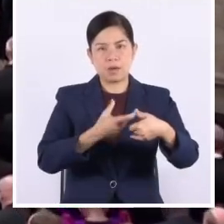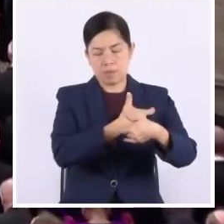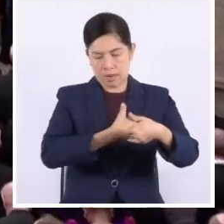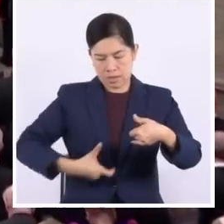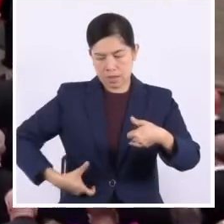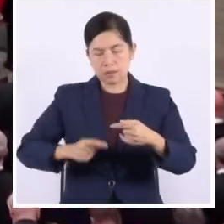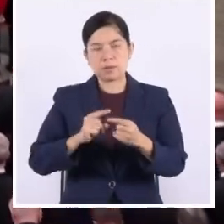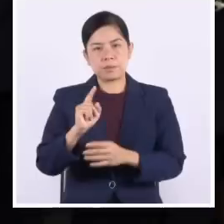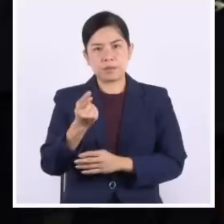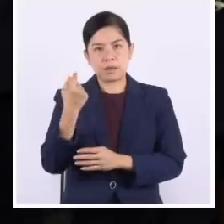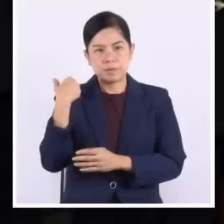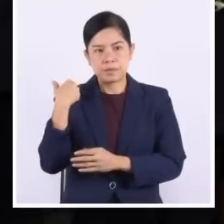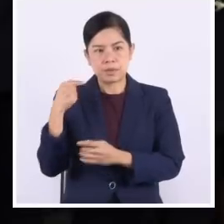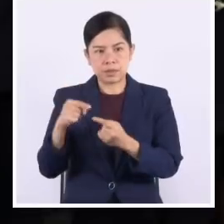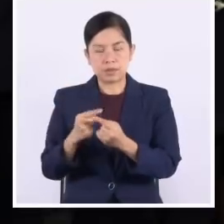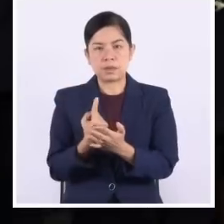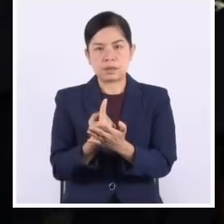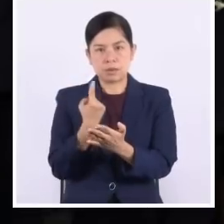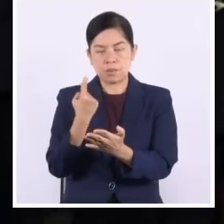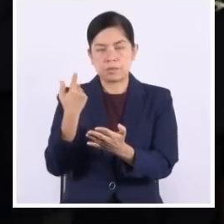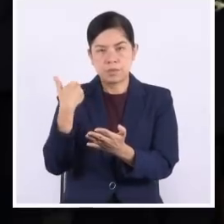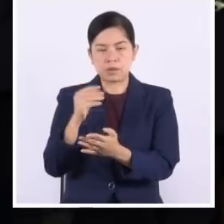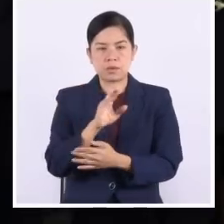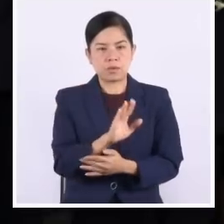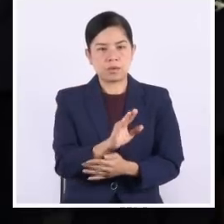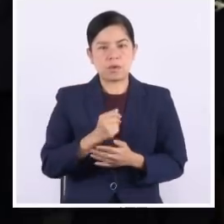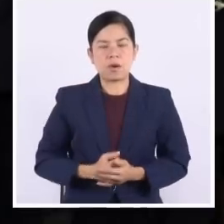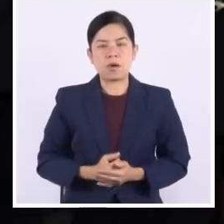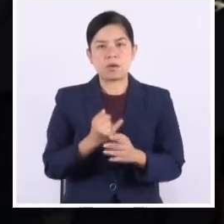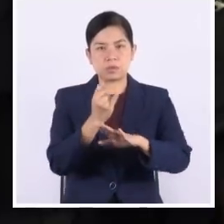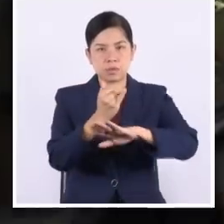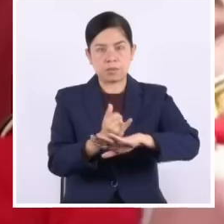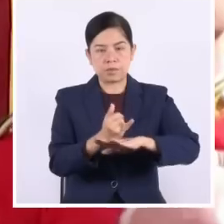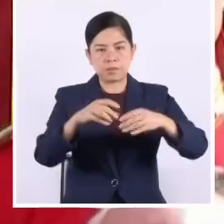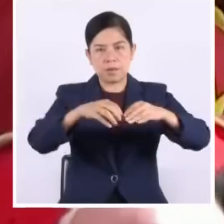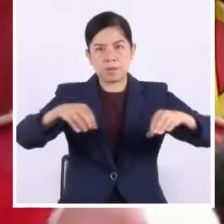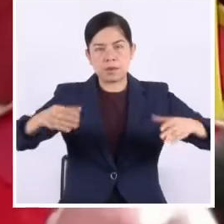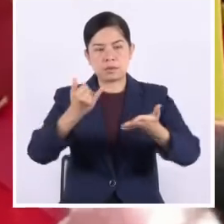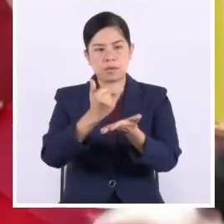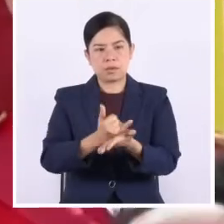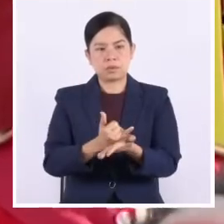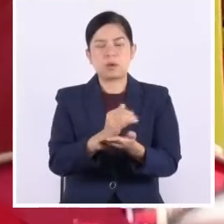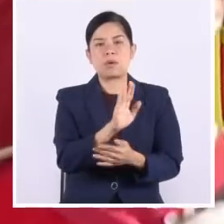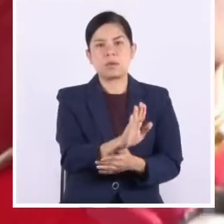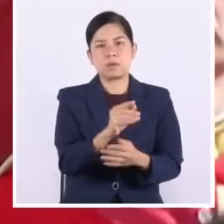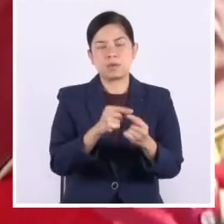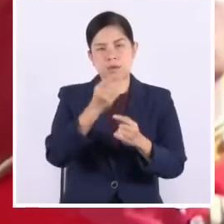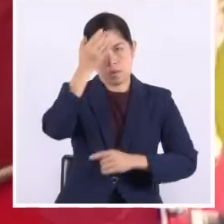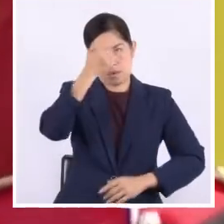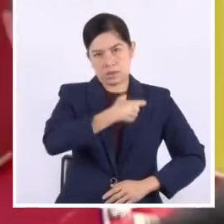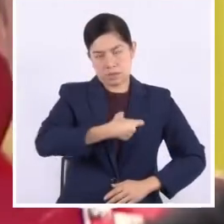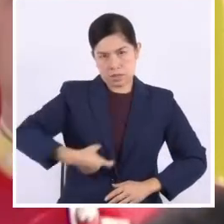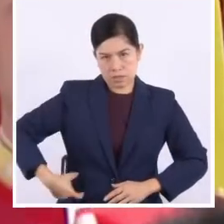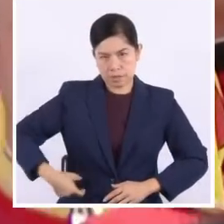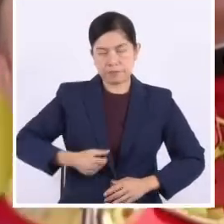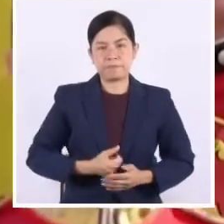นำขบวนรถอัญเชิญพระบรมศพควีนอลิซาเบธที่ 2ไปยังบทน้อยเซนต์จอจในพระราชวังวินด์เซอร์เพื่อประกอบพระ